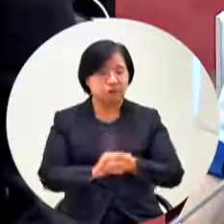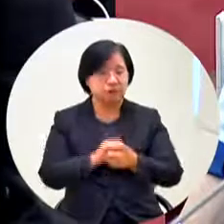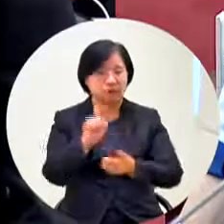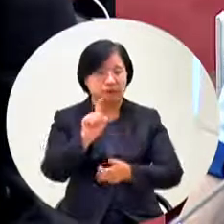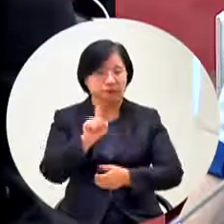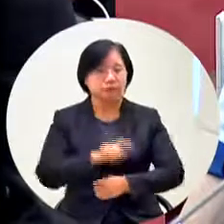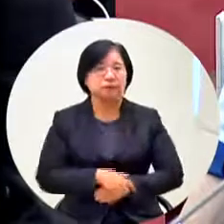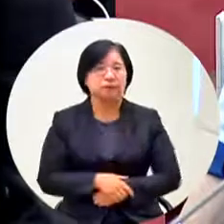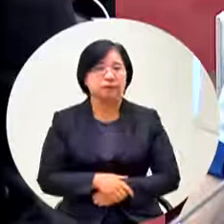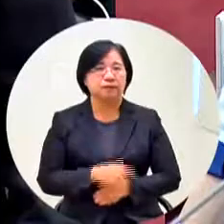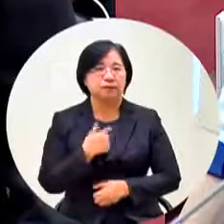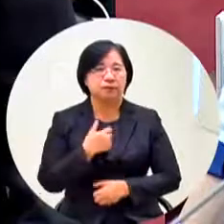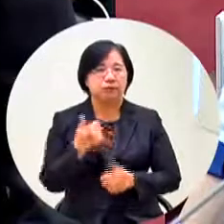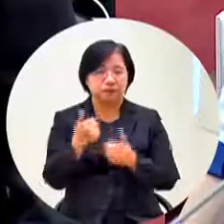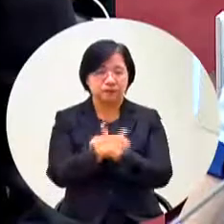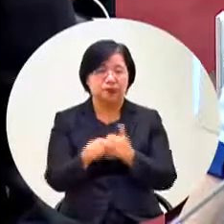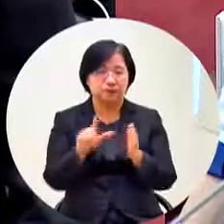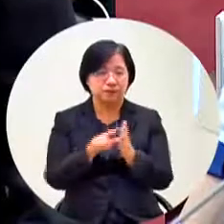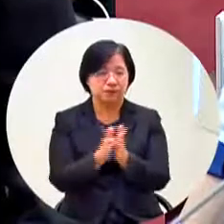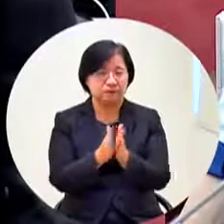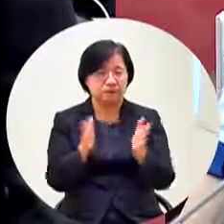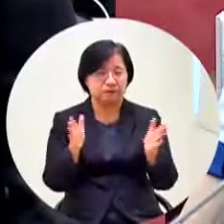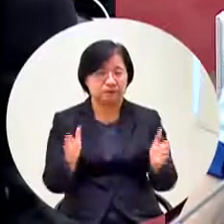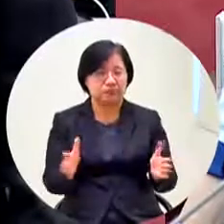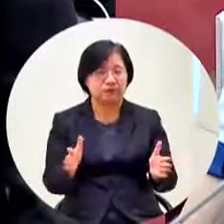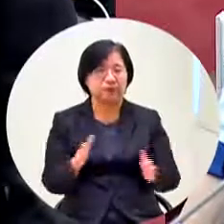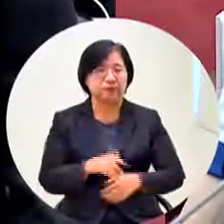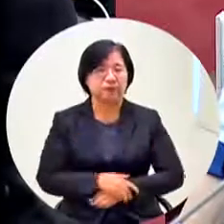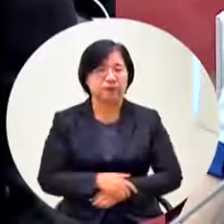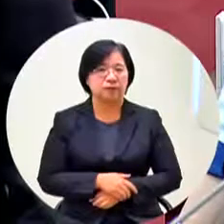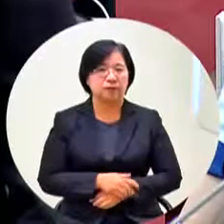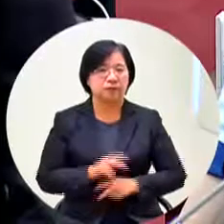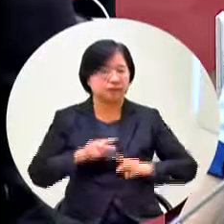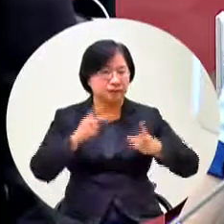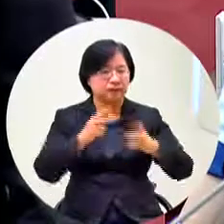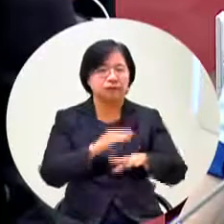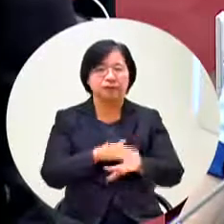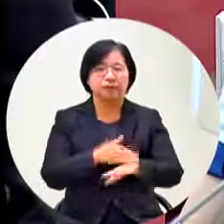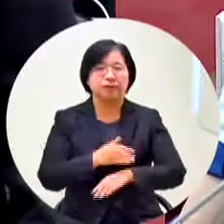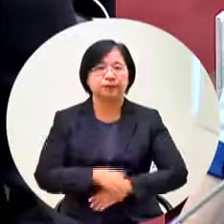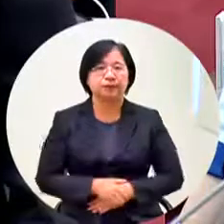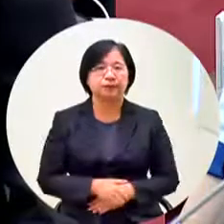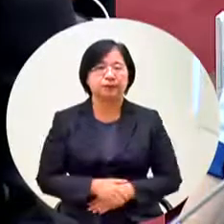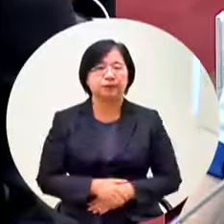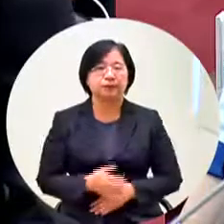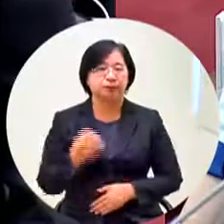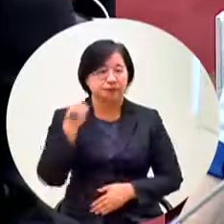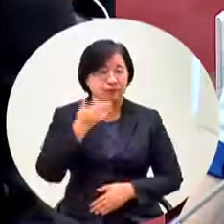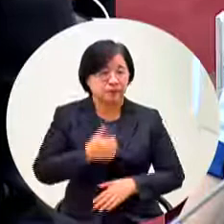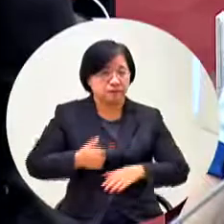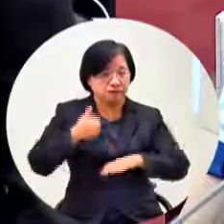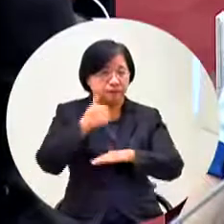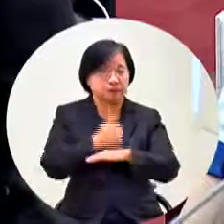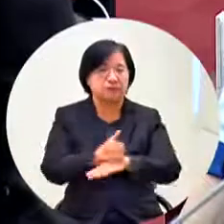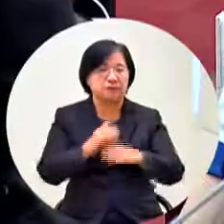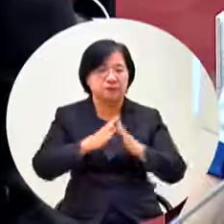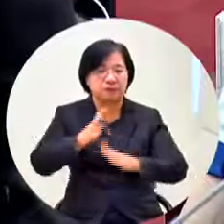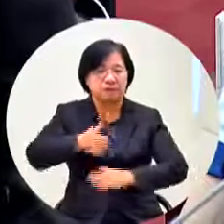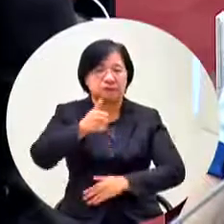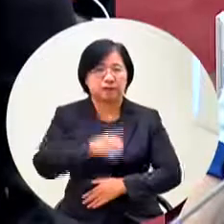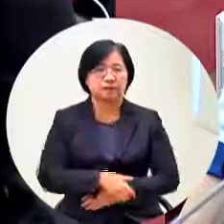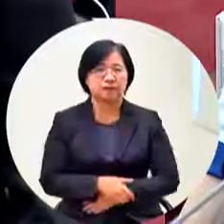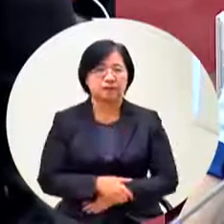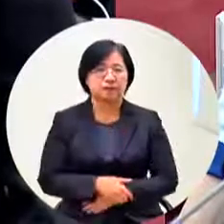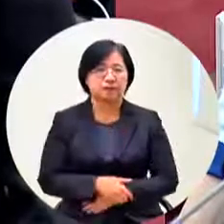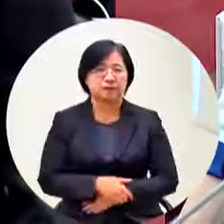且在我代理期间都不会更动，让新上任的补选的市长他再去做一